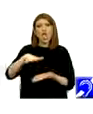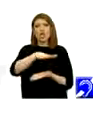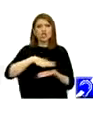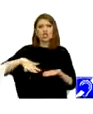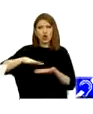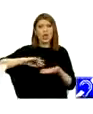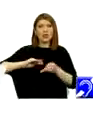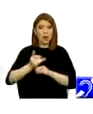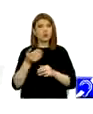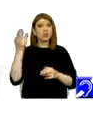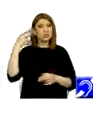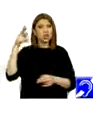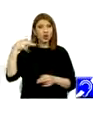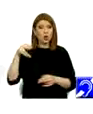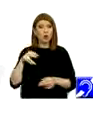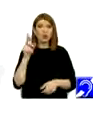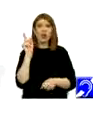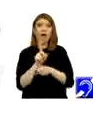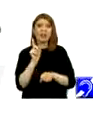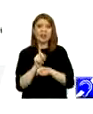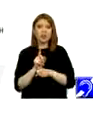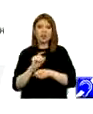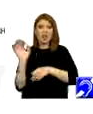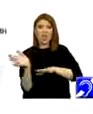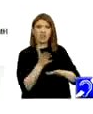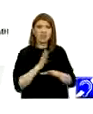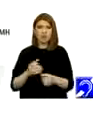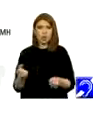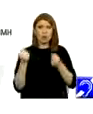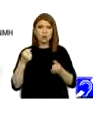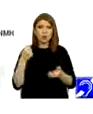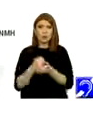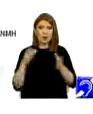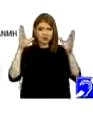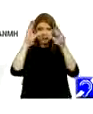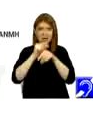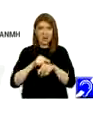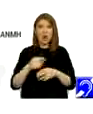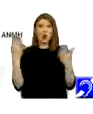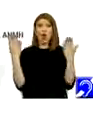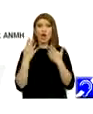sub avertizare cod galben de vânt puternic până la ora 21. La